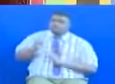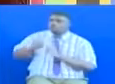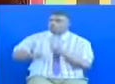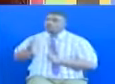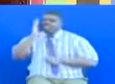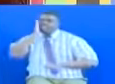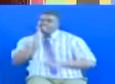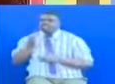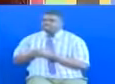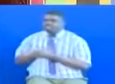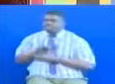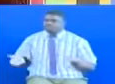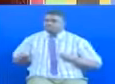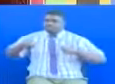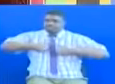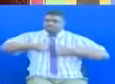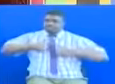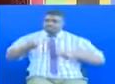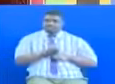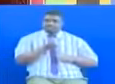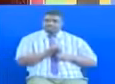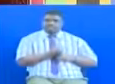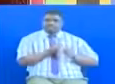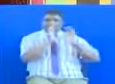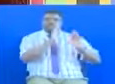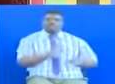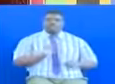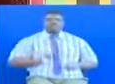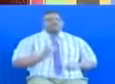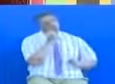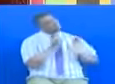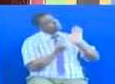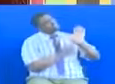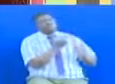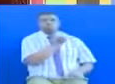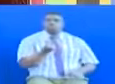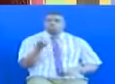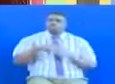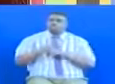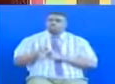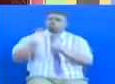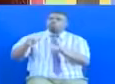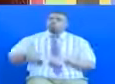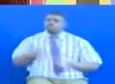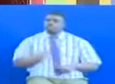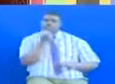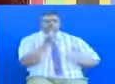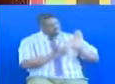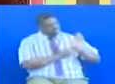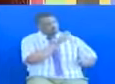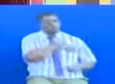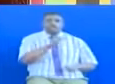fedha. Mimi Mheshimiwa Spika nilifanya ubunge, nilifanya kampeni nikiwa na only milioni 6. Nimeingia bungeni kwa milioni 6. Wananchi wamenichangia.